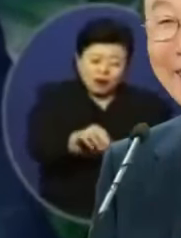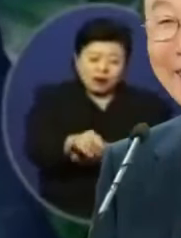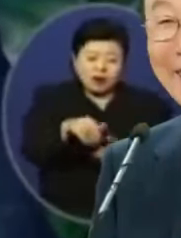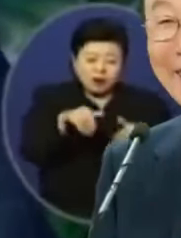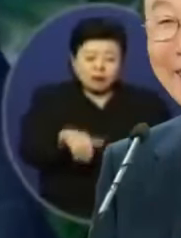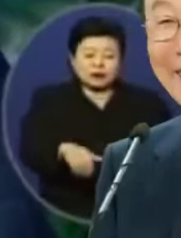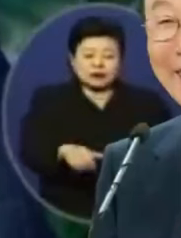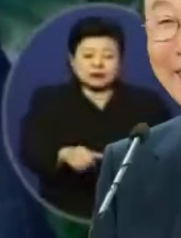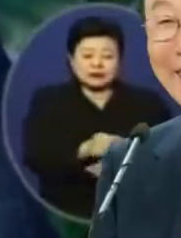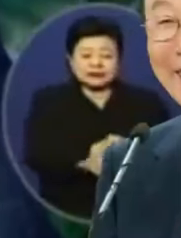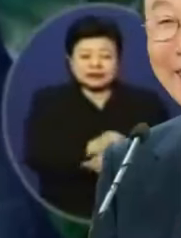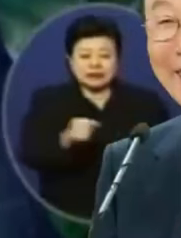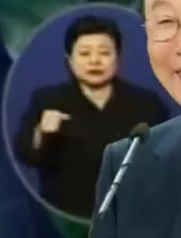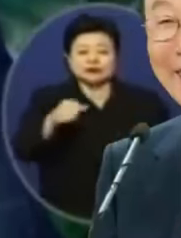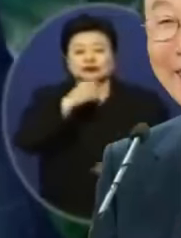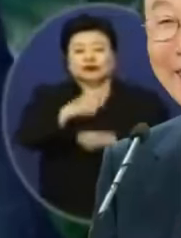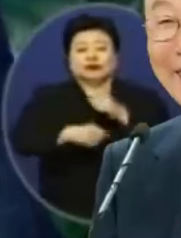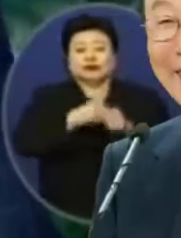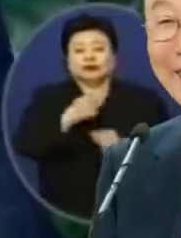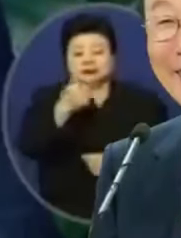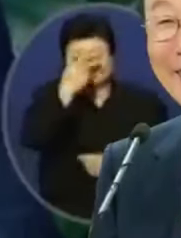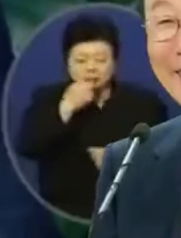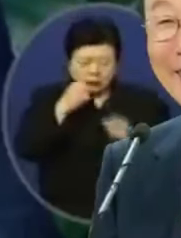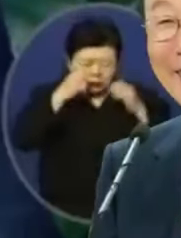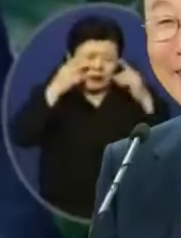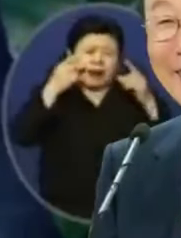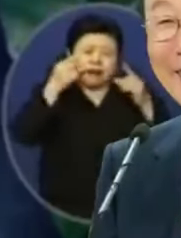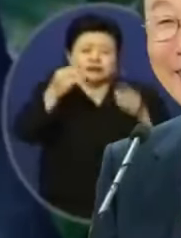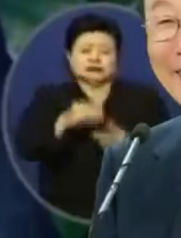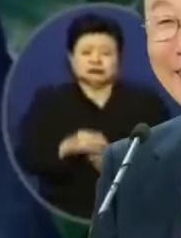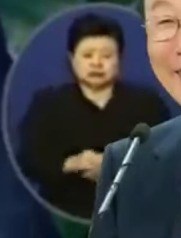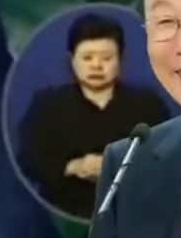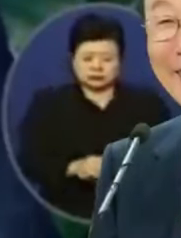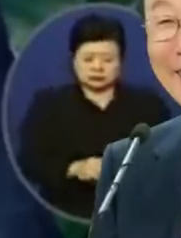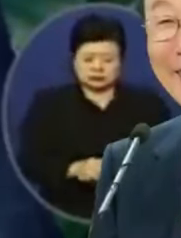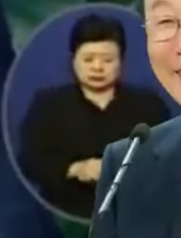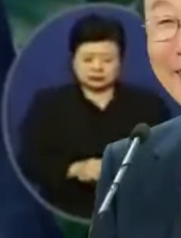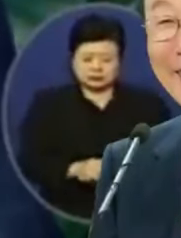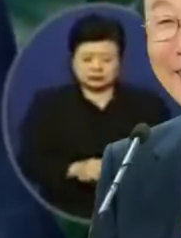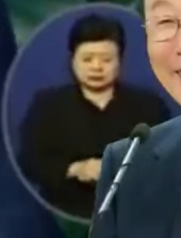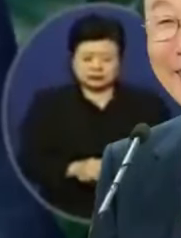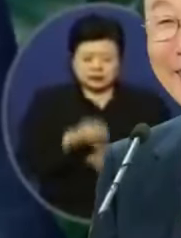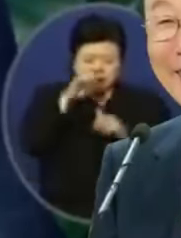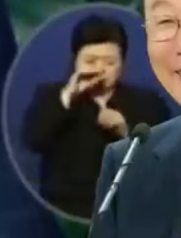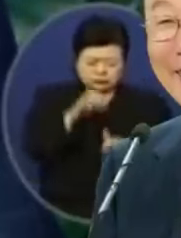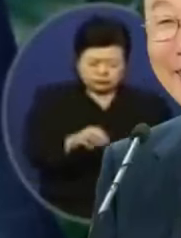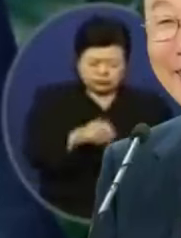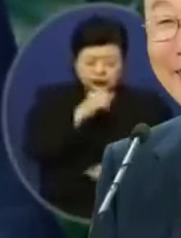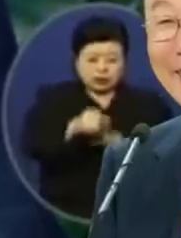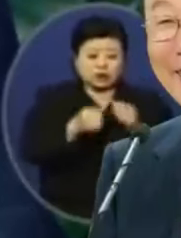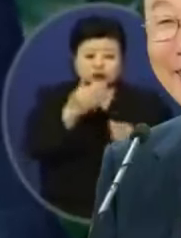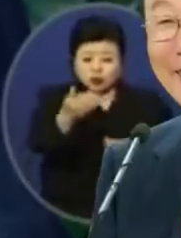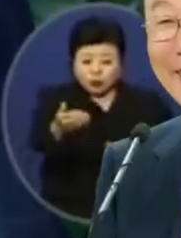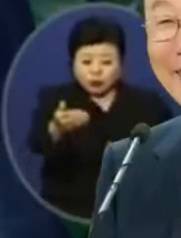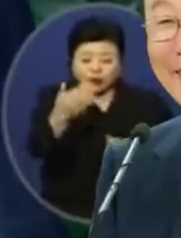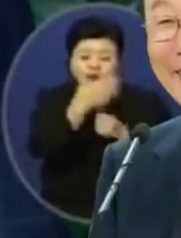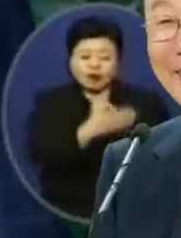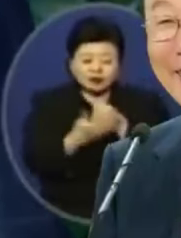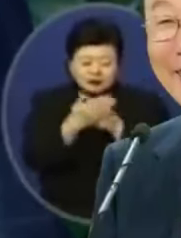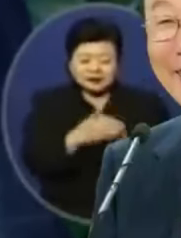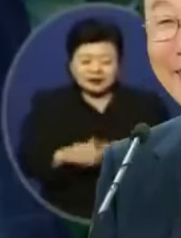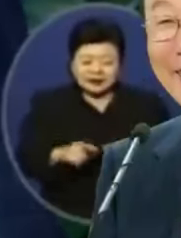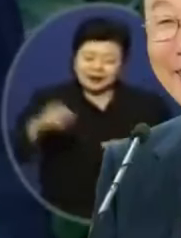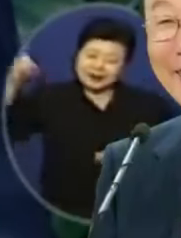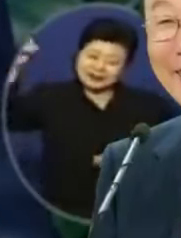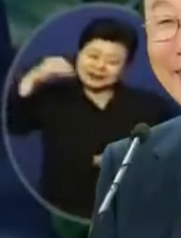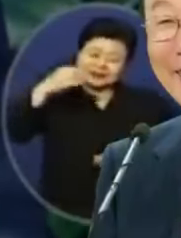포로된 자에게는 자유를, 눈먼 자에게는 다시 보게 함을 전파하고 눌린 자를 자유케 하며 은혜의 해를 전파하려